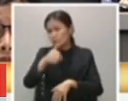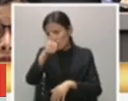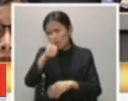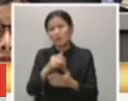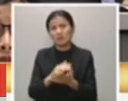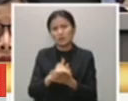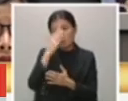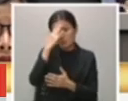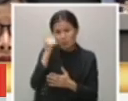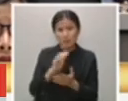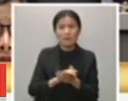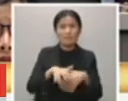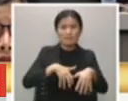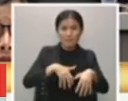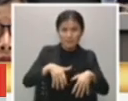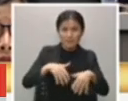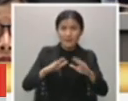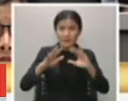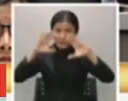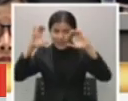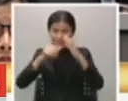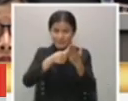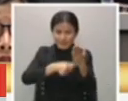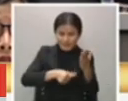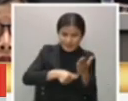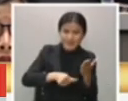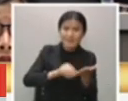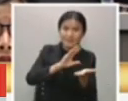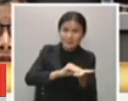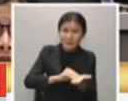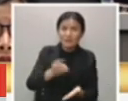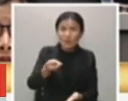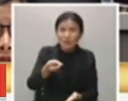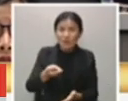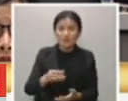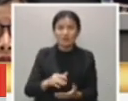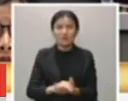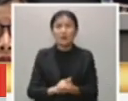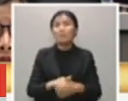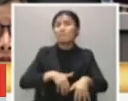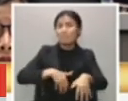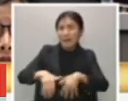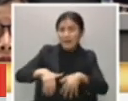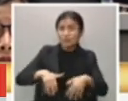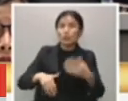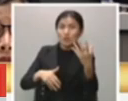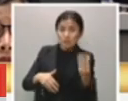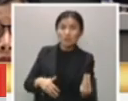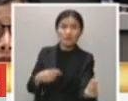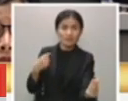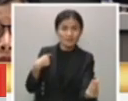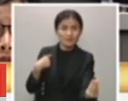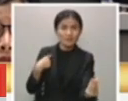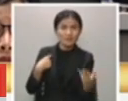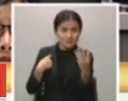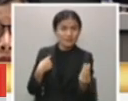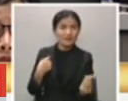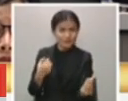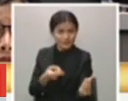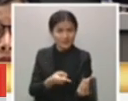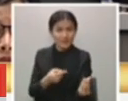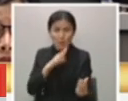ทุกบาทที่ภาษีของภาครัฐเก็บมาน้อยลงจะเป็นเงินในมือของพี่น้องประชาชนที่เอาไปจับจ่ายใช้สอยได้ทันที